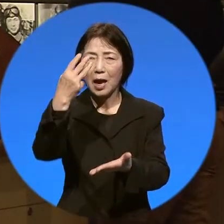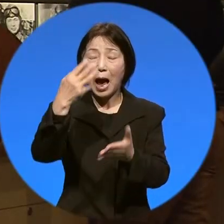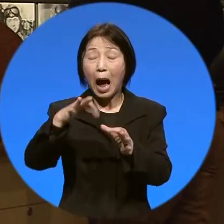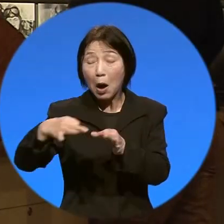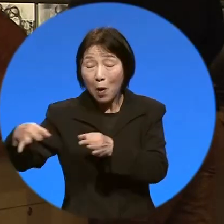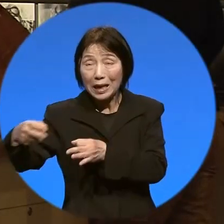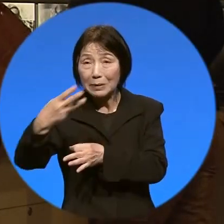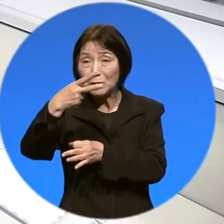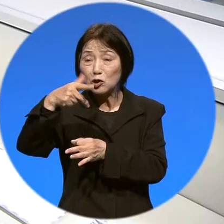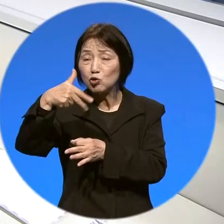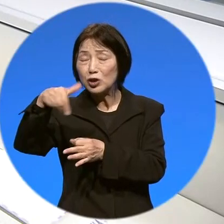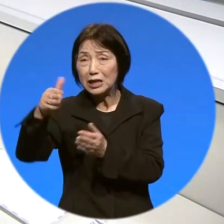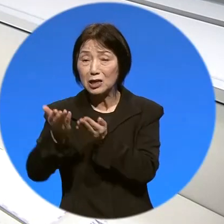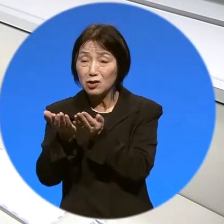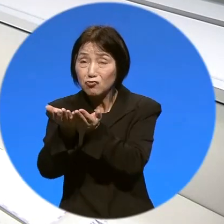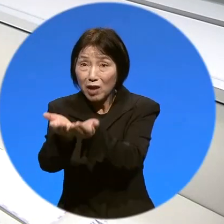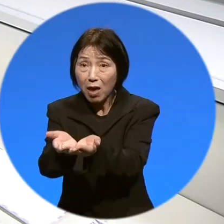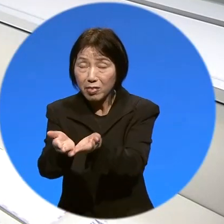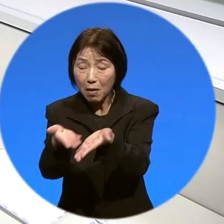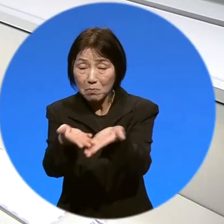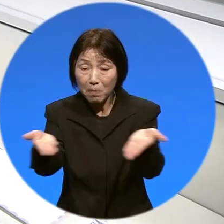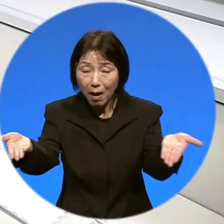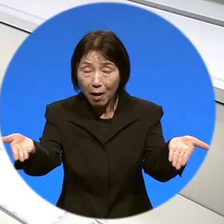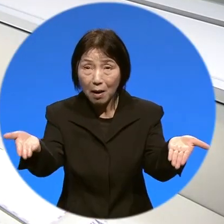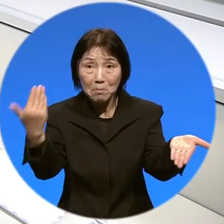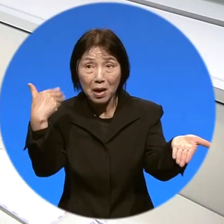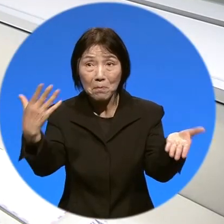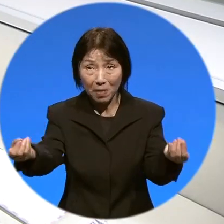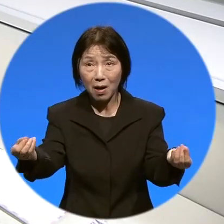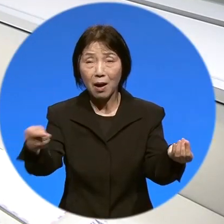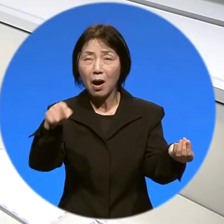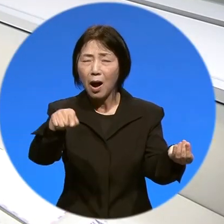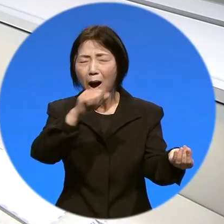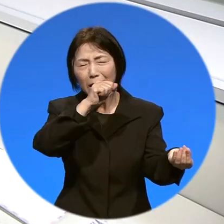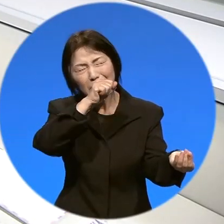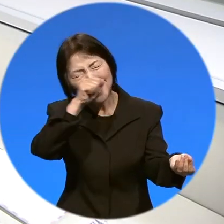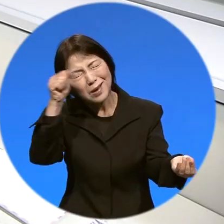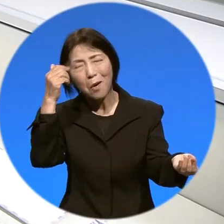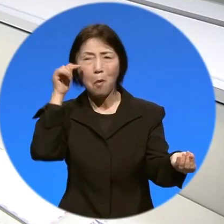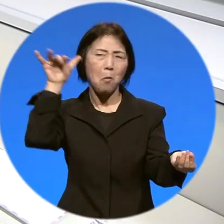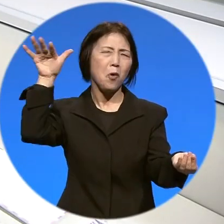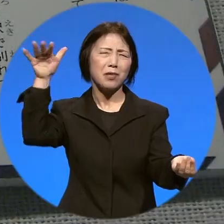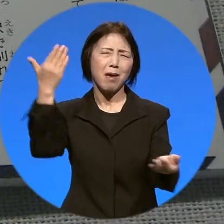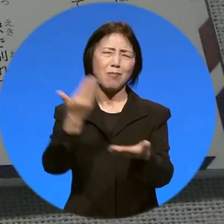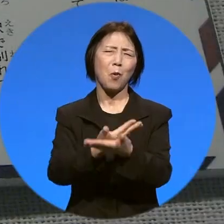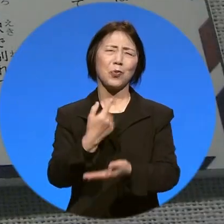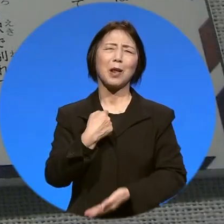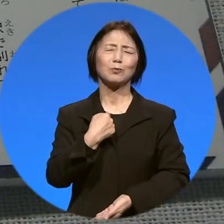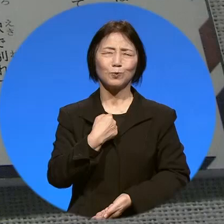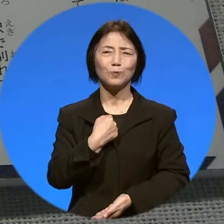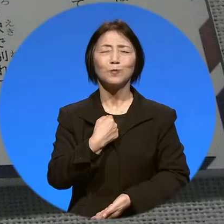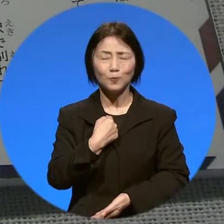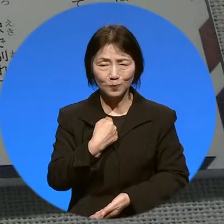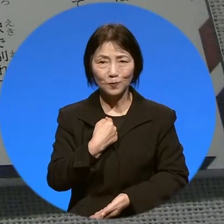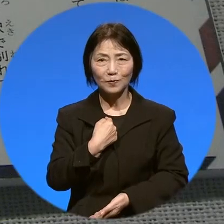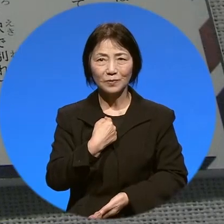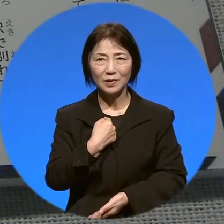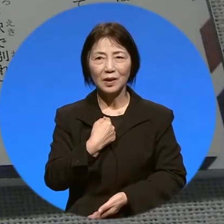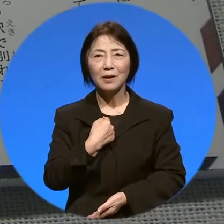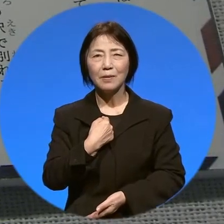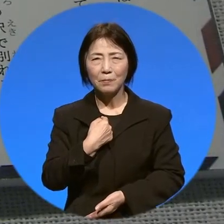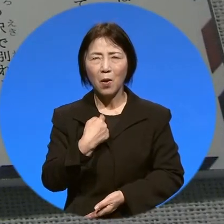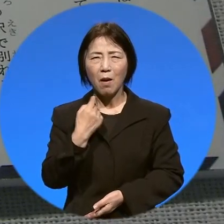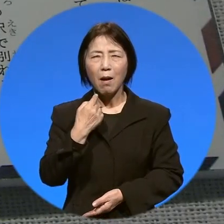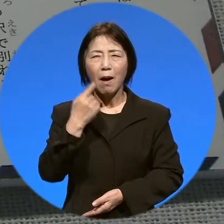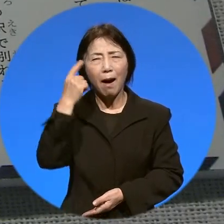ですね、展示をしたことが大変いい思い出になってますね。いろんなこの